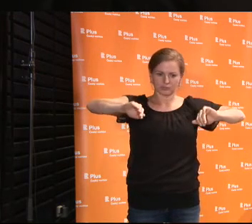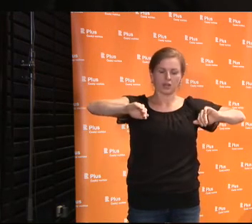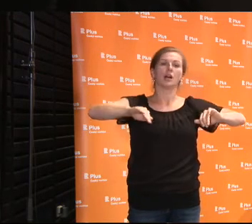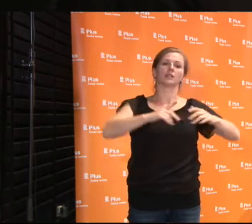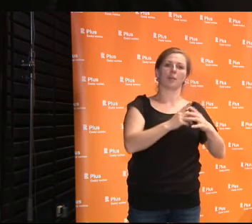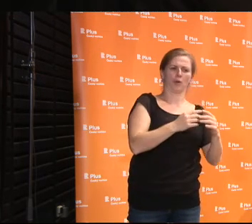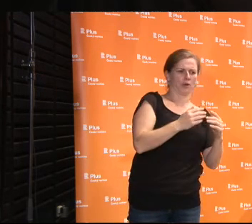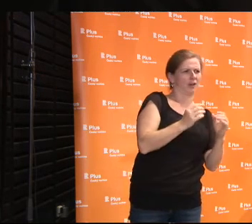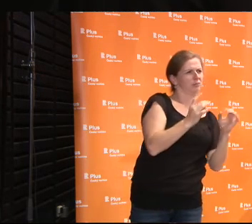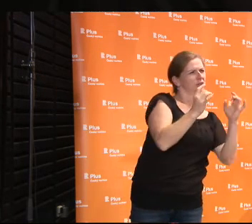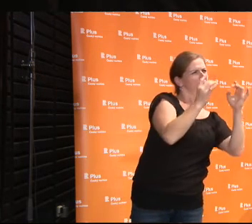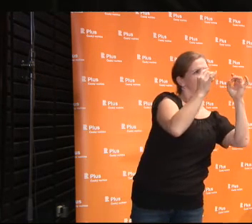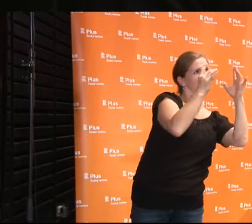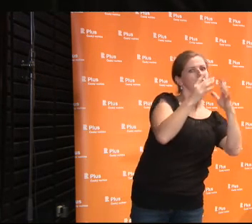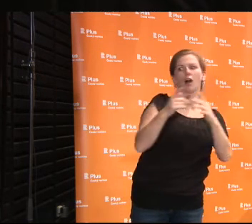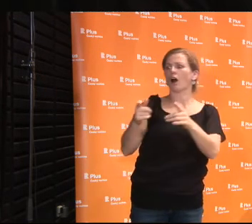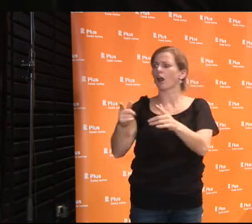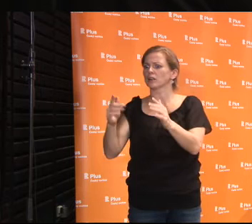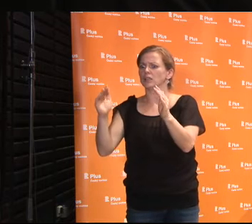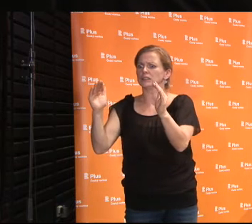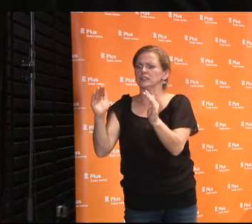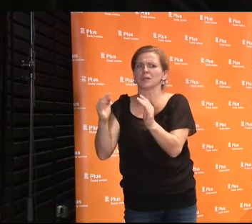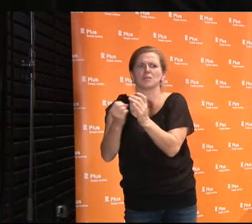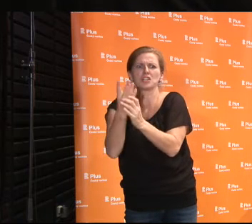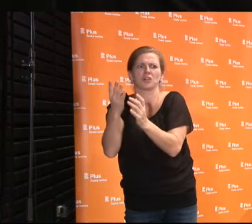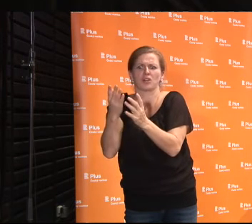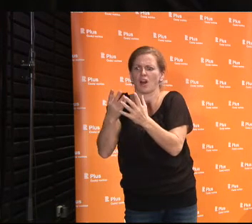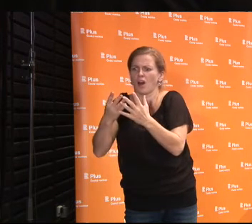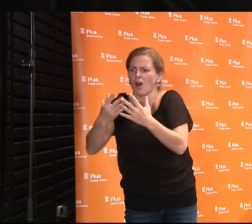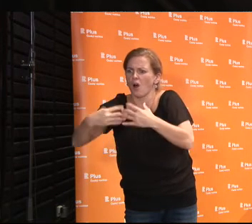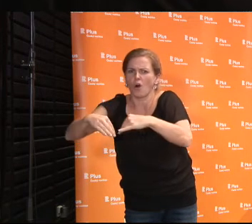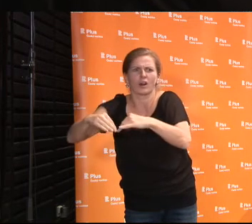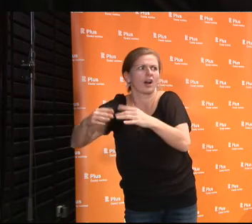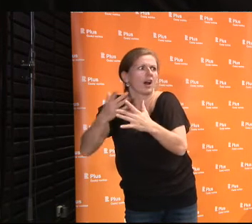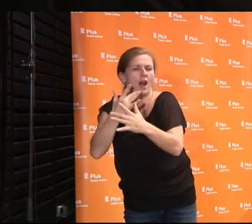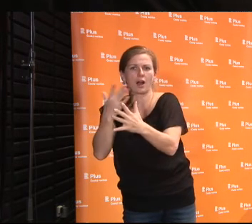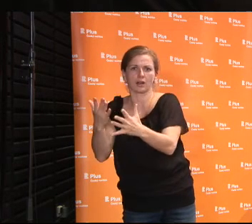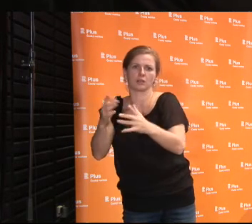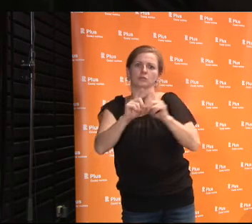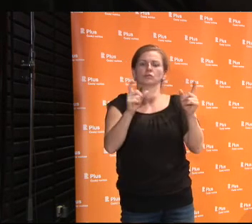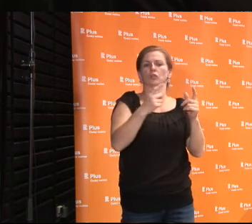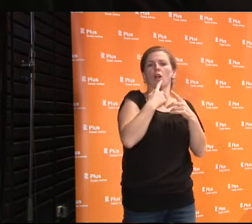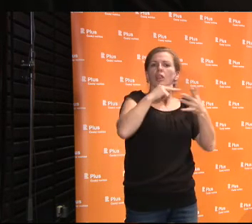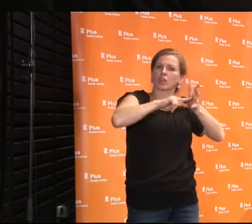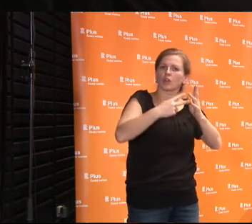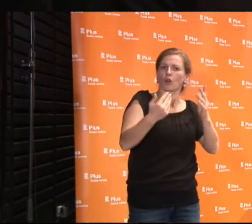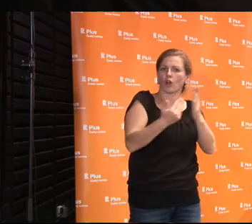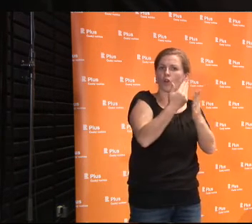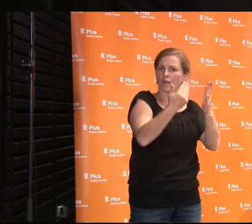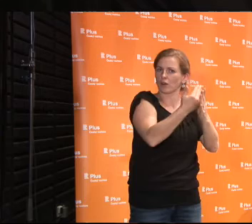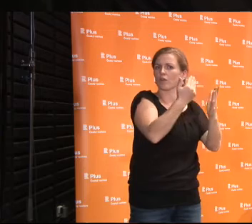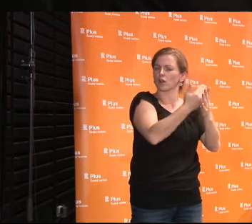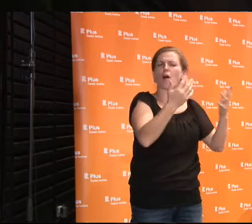na životní prostředí. A je problémem to, že tedy s postupující technologií samozřejmě získáváme nové